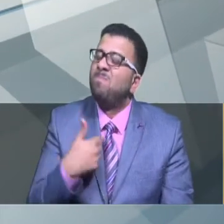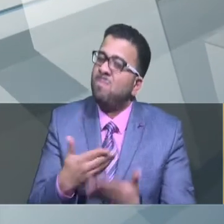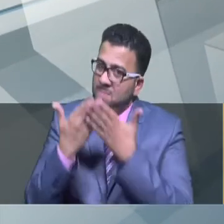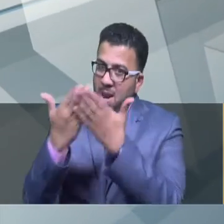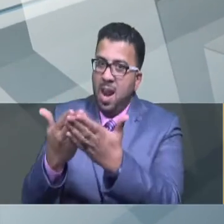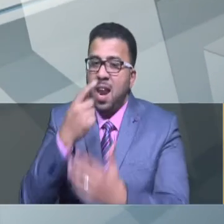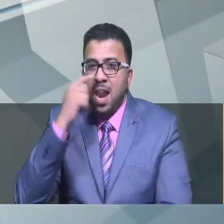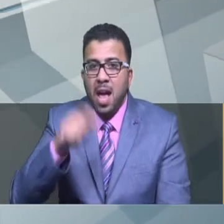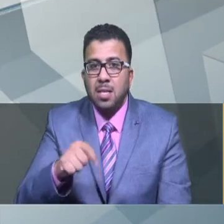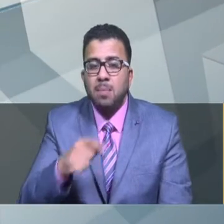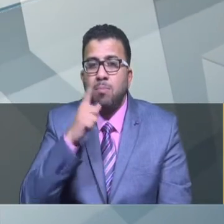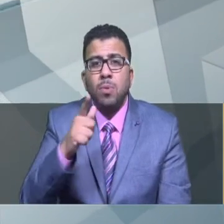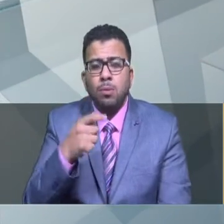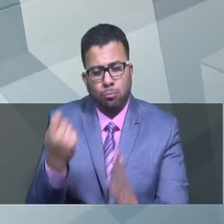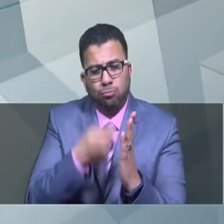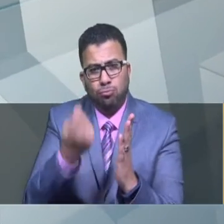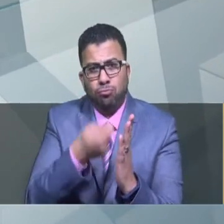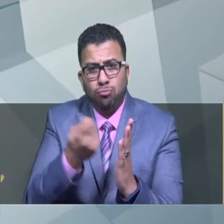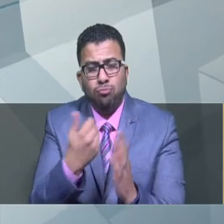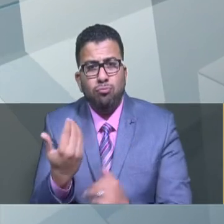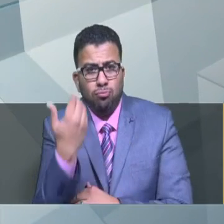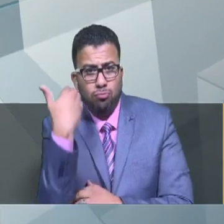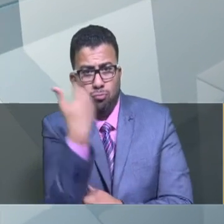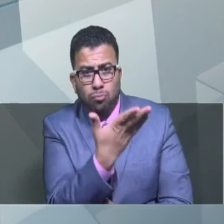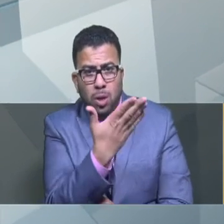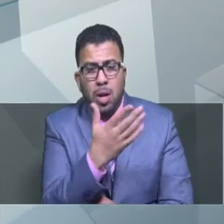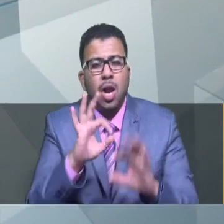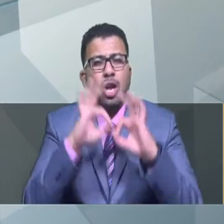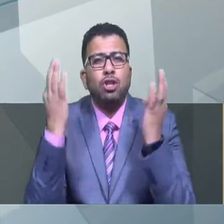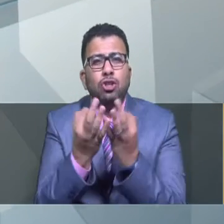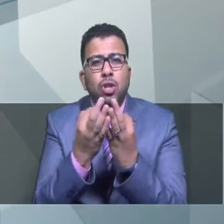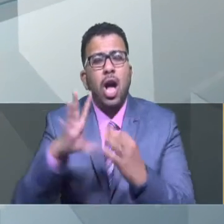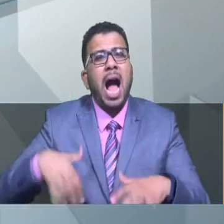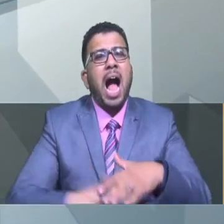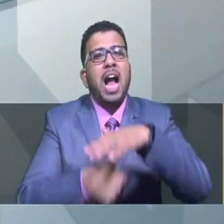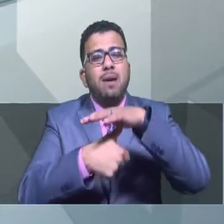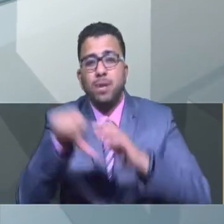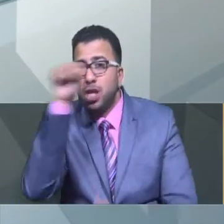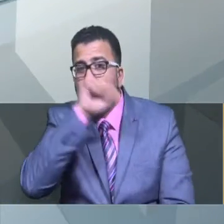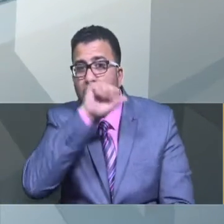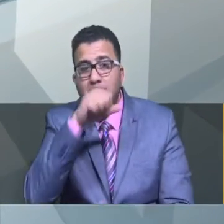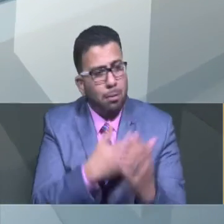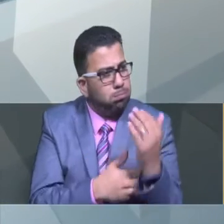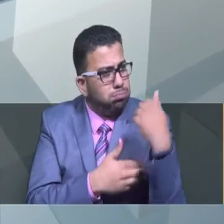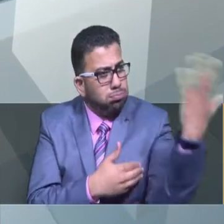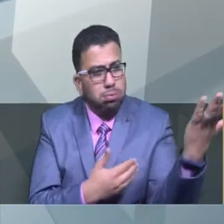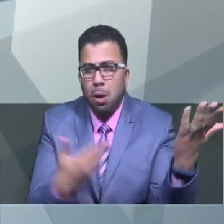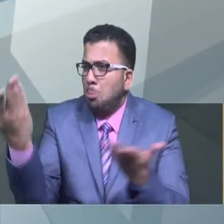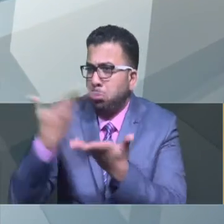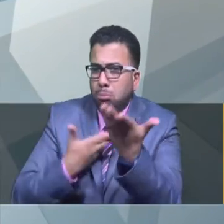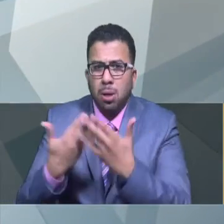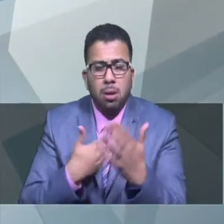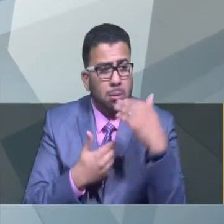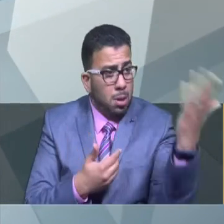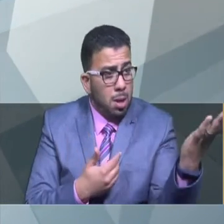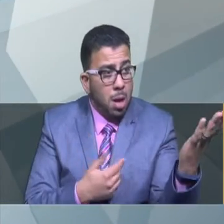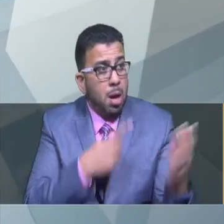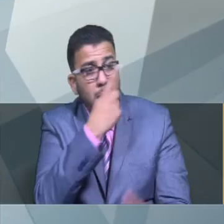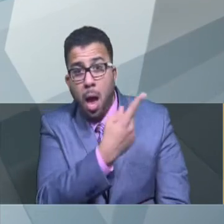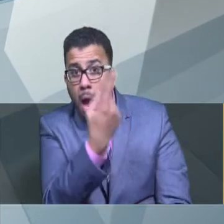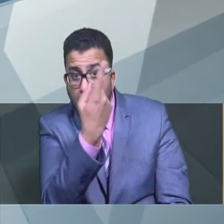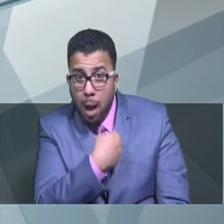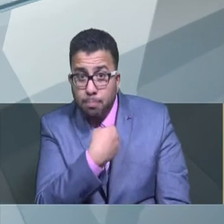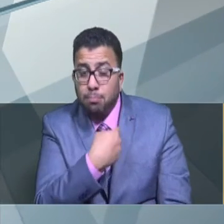قمنا برفع أحوال الناس من المنتفعين من المساعدات الاجتماعية لحضرة صاحب السمو، وبعد ما اطلع عليها وجهنا بأن